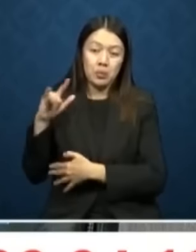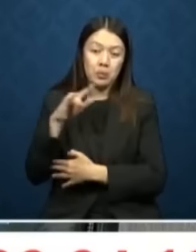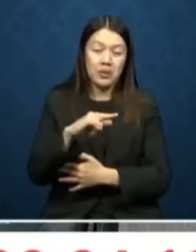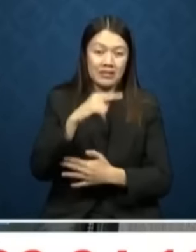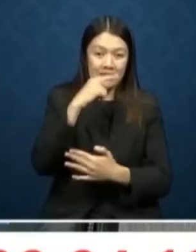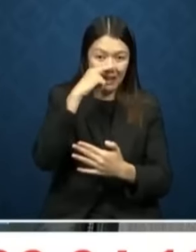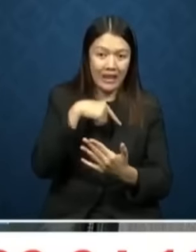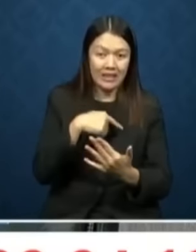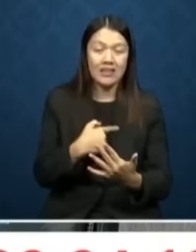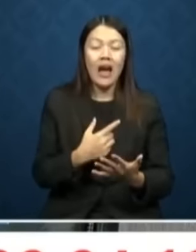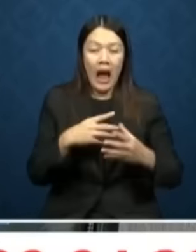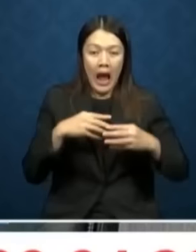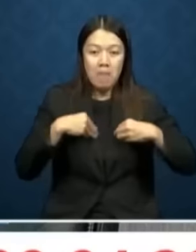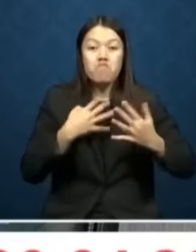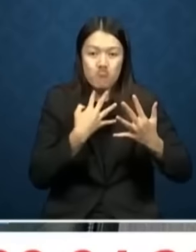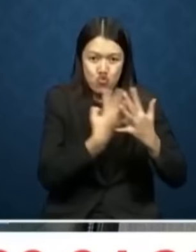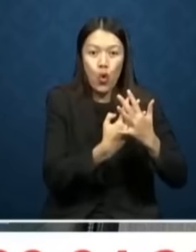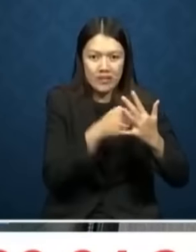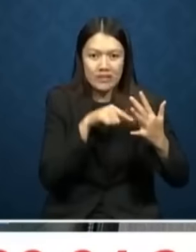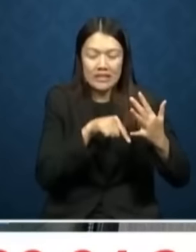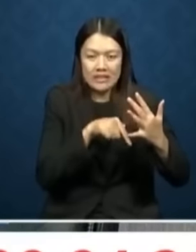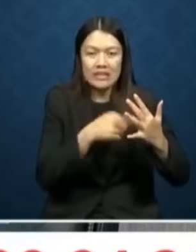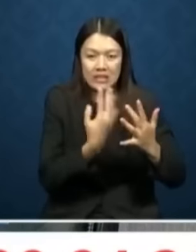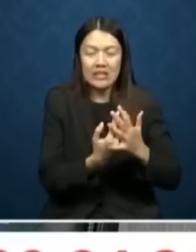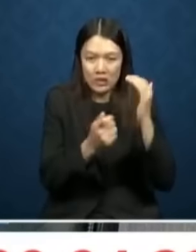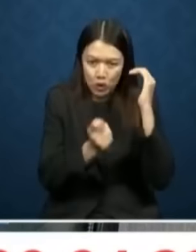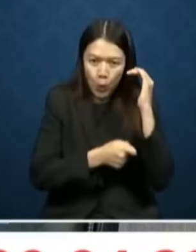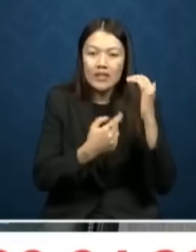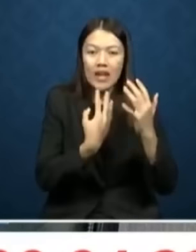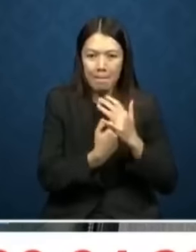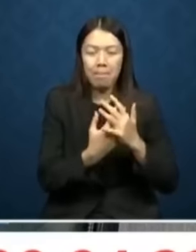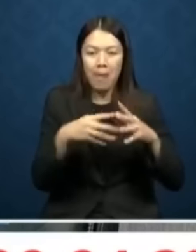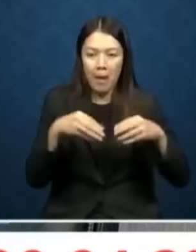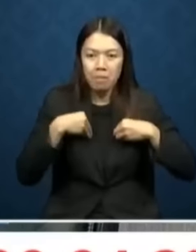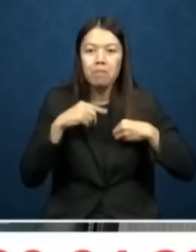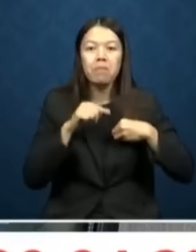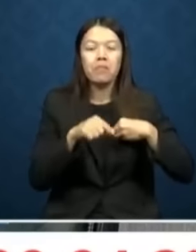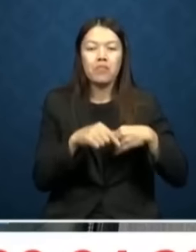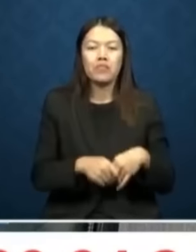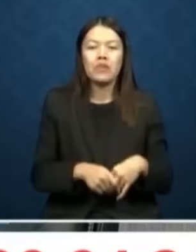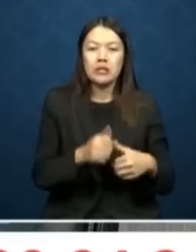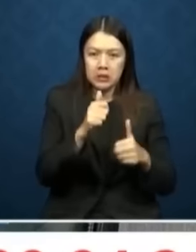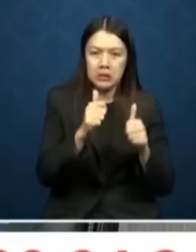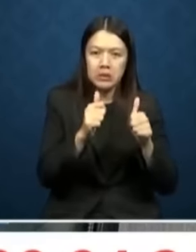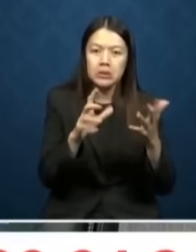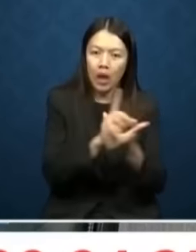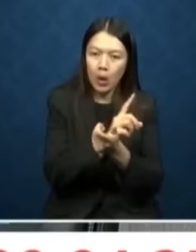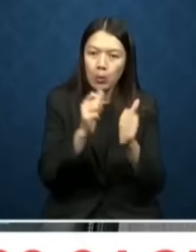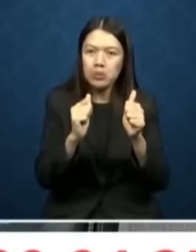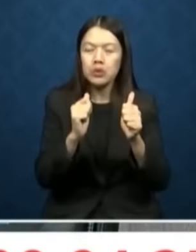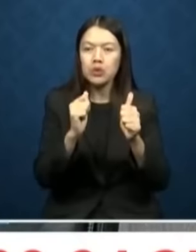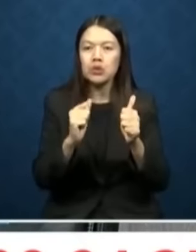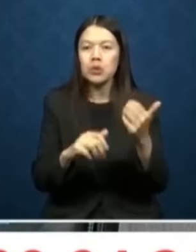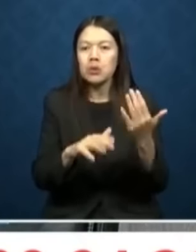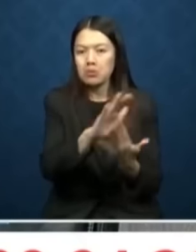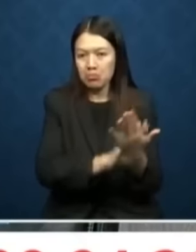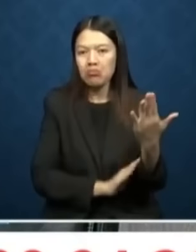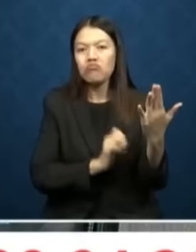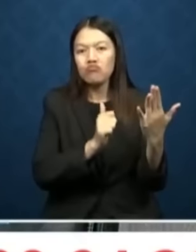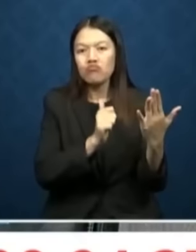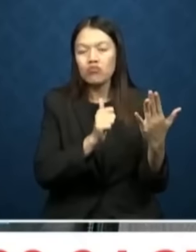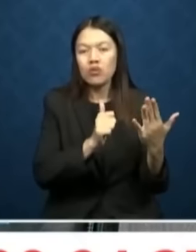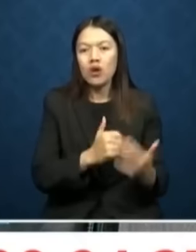ทษตามกบิลเมืองผมก็คิดว่าเป็นเรื่องที่ดีกับสังคมเป็นเรื่องที่ดีกับบ้านเมืองกับประเทศชาติของเรา